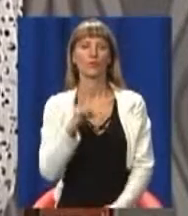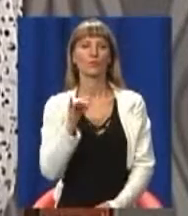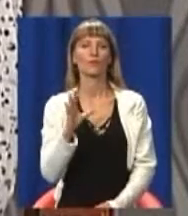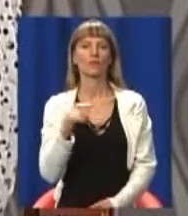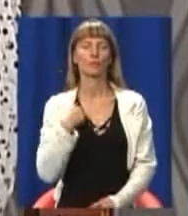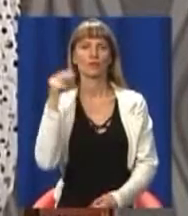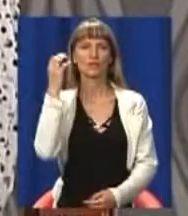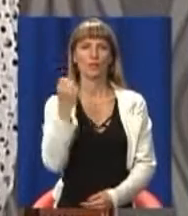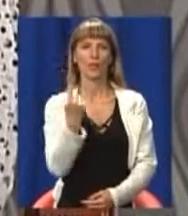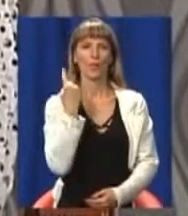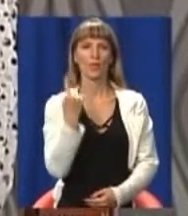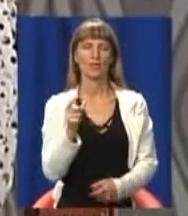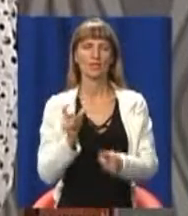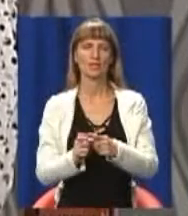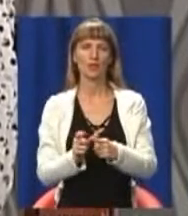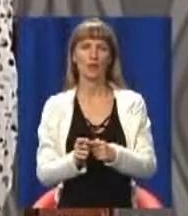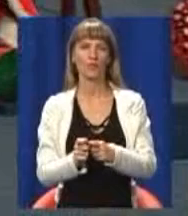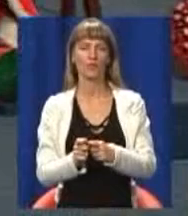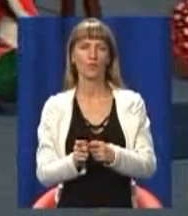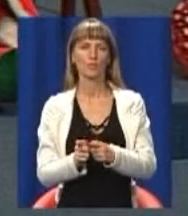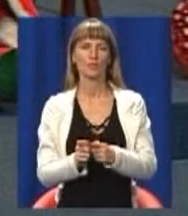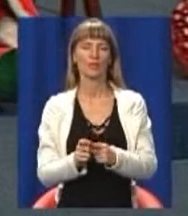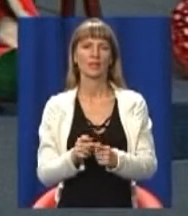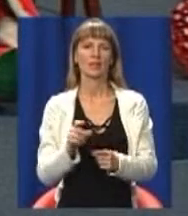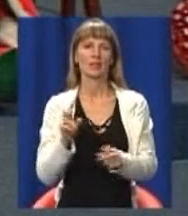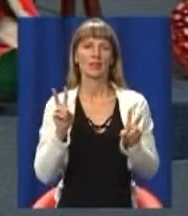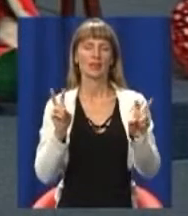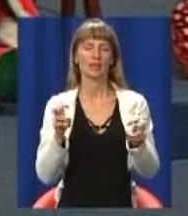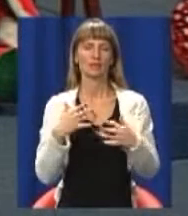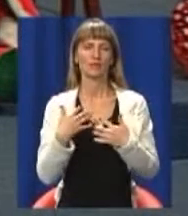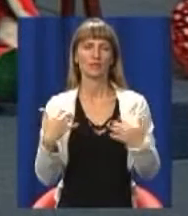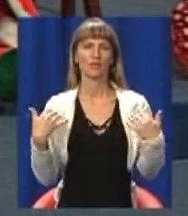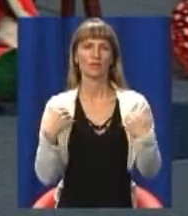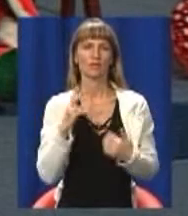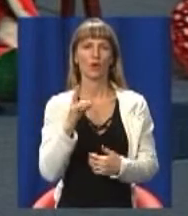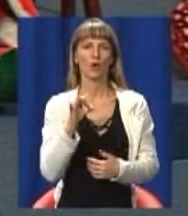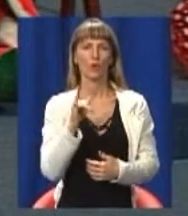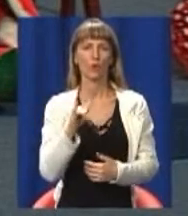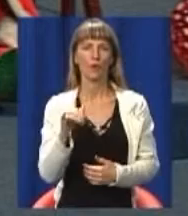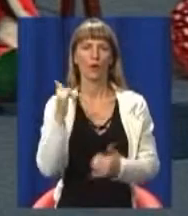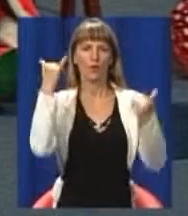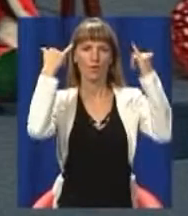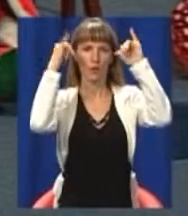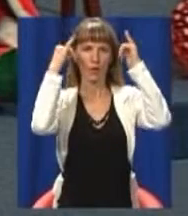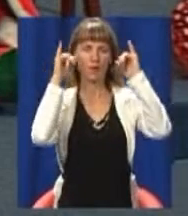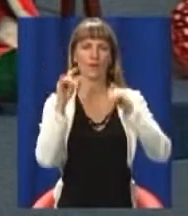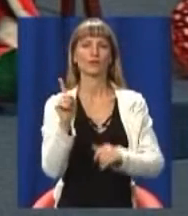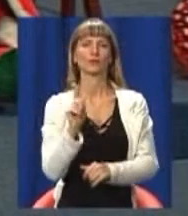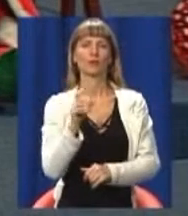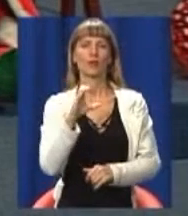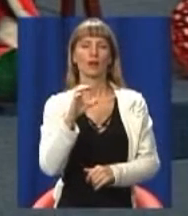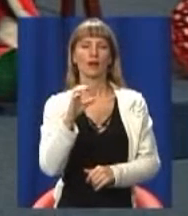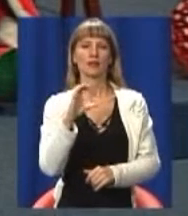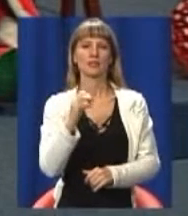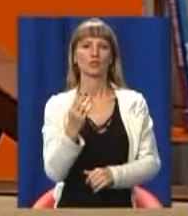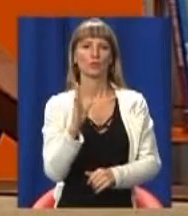Ось, ми вивчили ще одне слово, а саме назву тваринки – cow, корова. Ну що, Сашко, будемо,